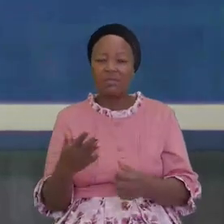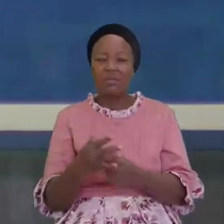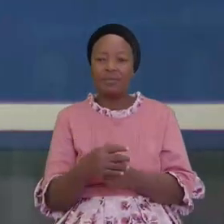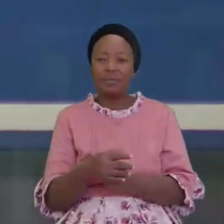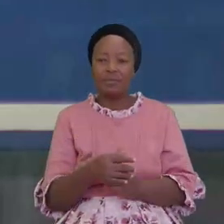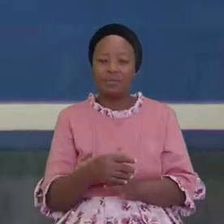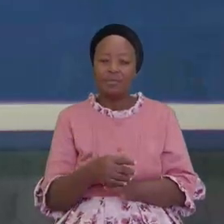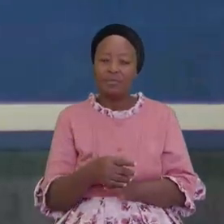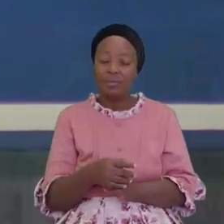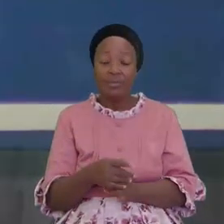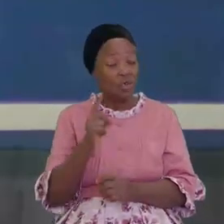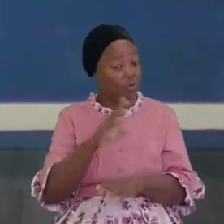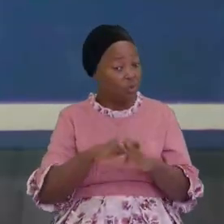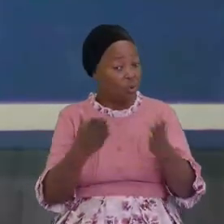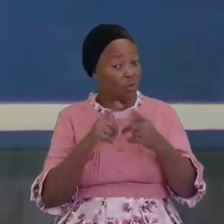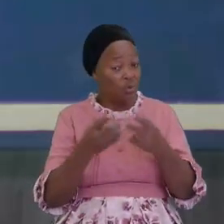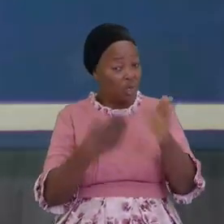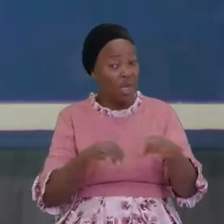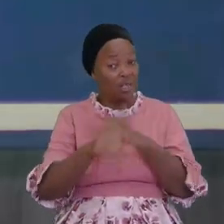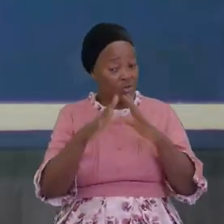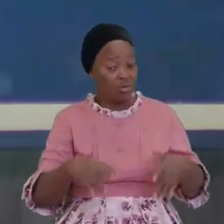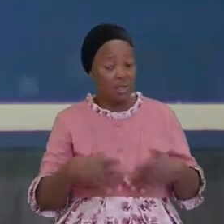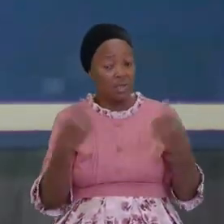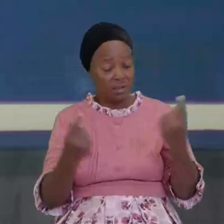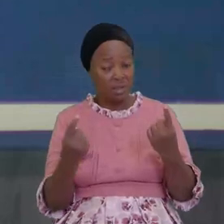Le salut, donc, est la première chose.